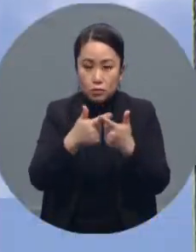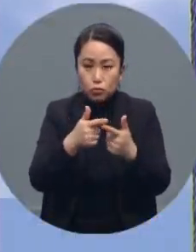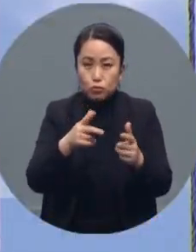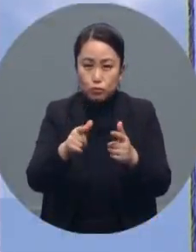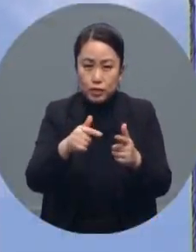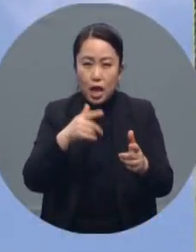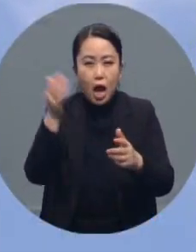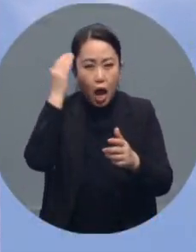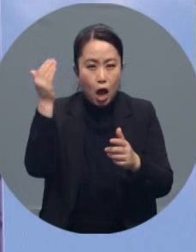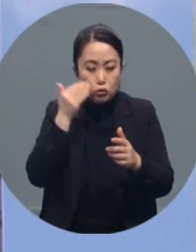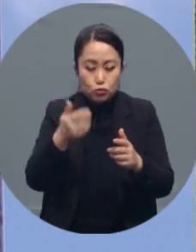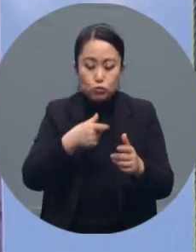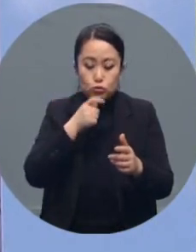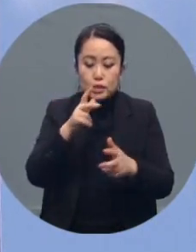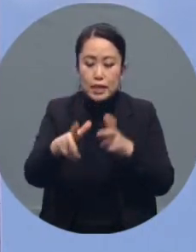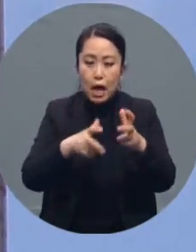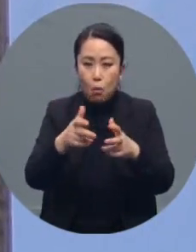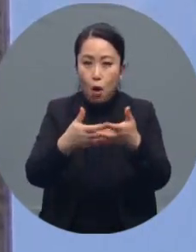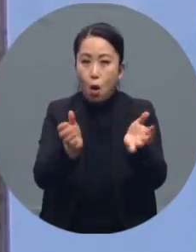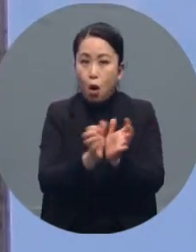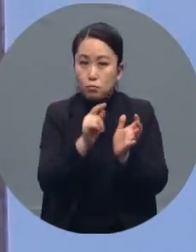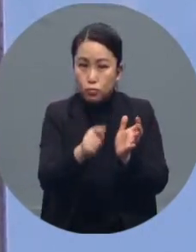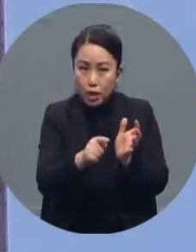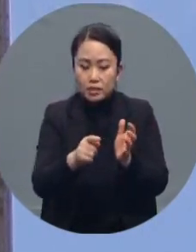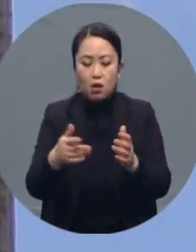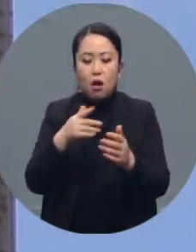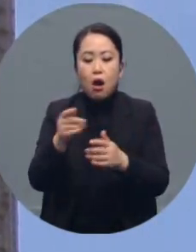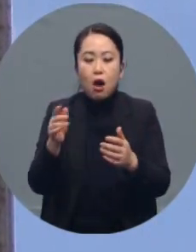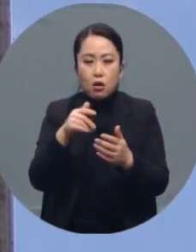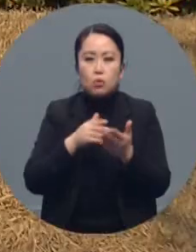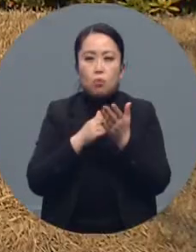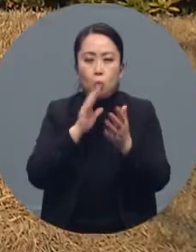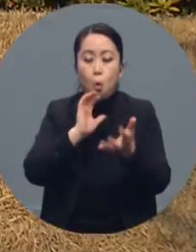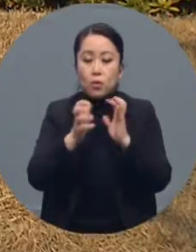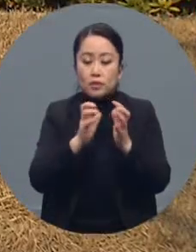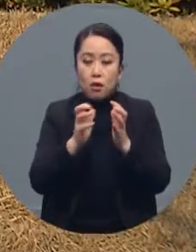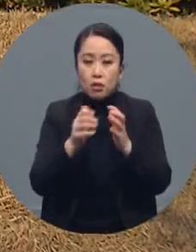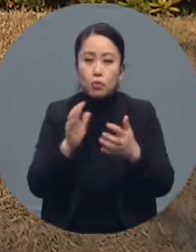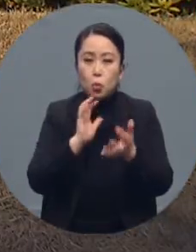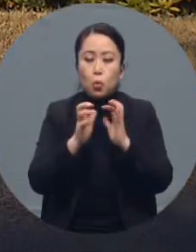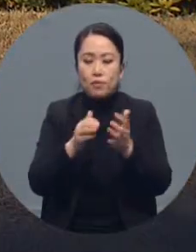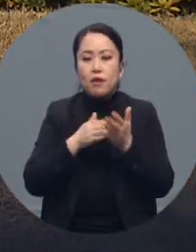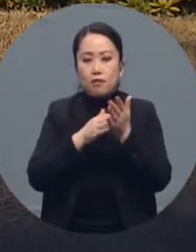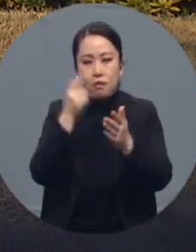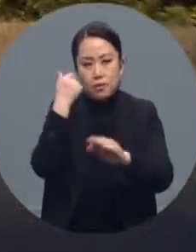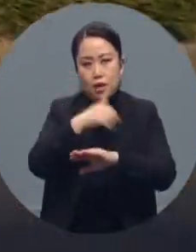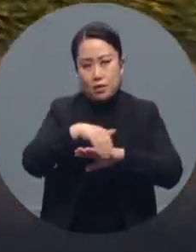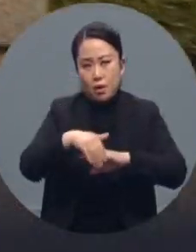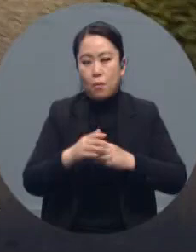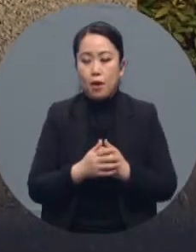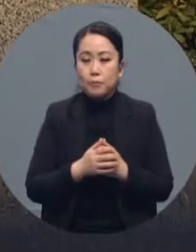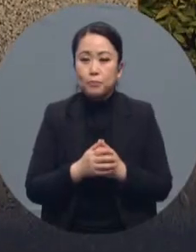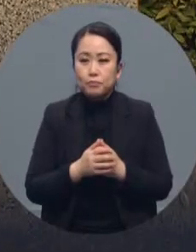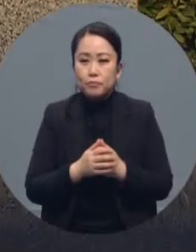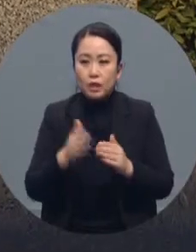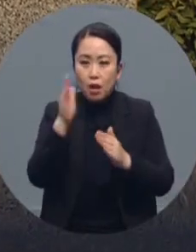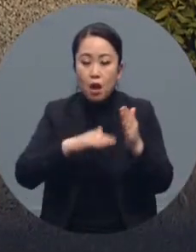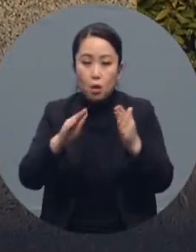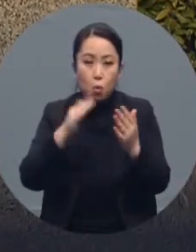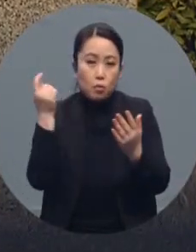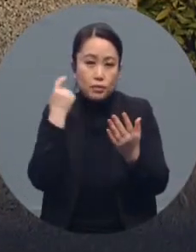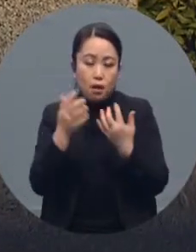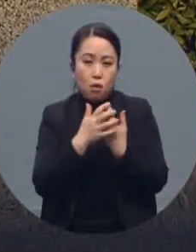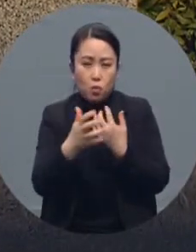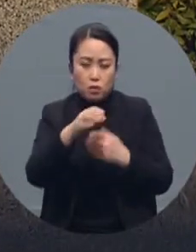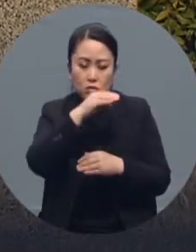한수원 측의 참여를 강력하게 건의할 계획입니다. 공청회가 제대로 진행이 안 됐기 때문에 그게 안 된다고 시민단체들이 요구를